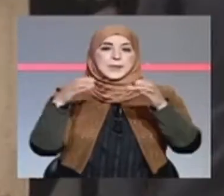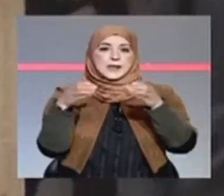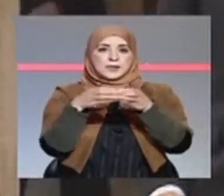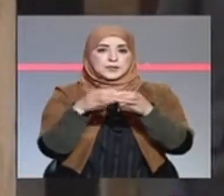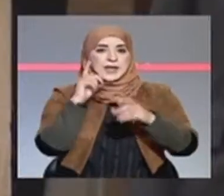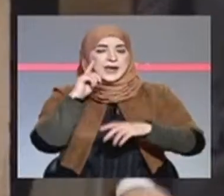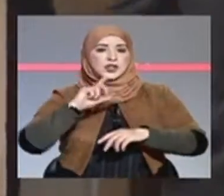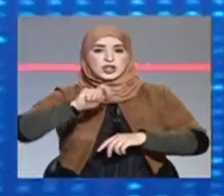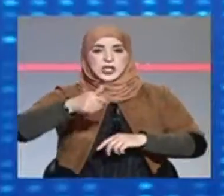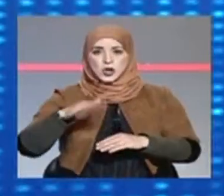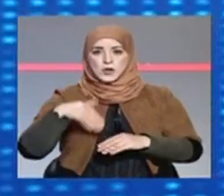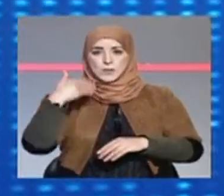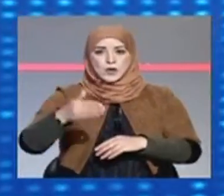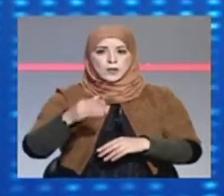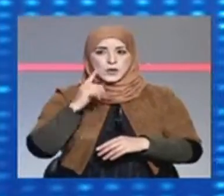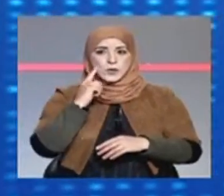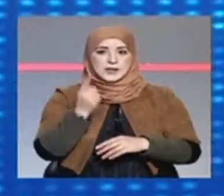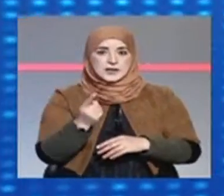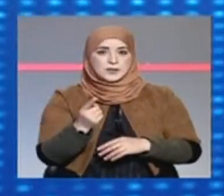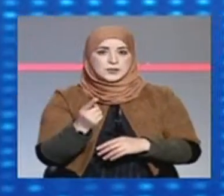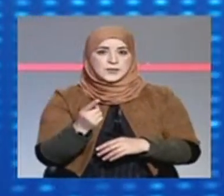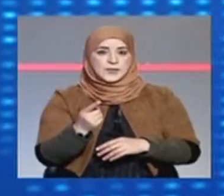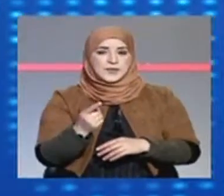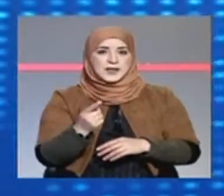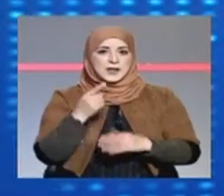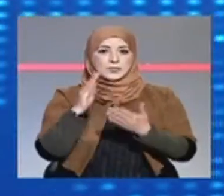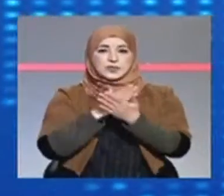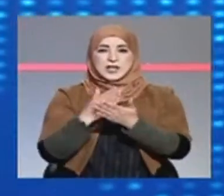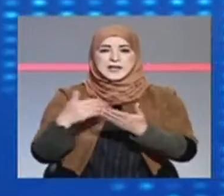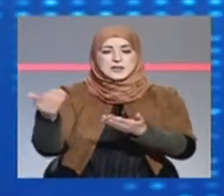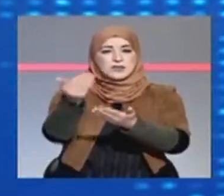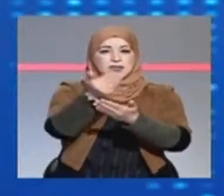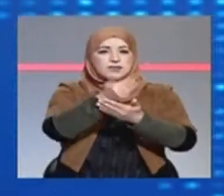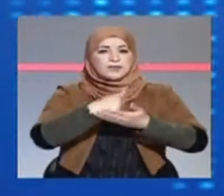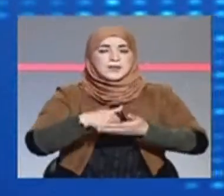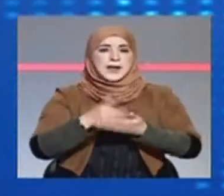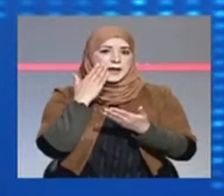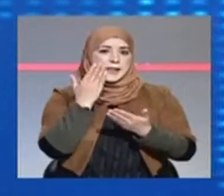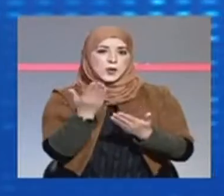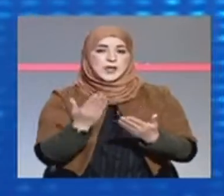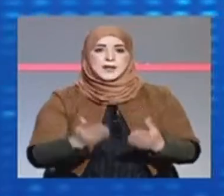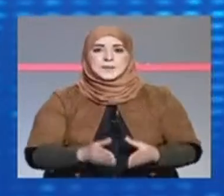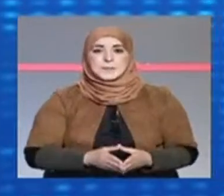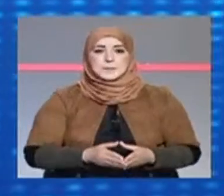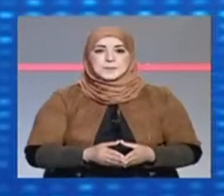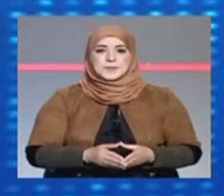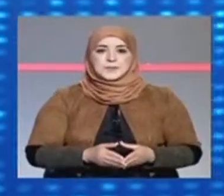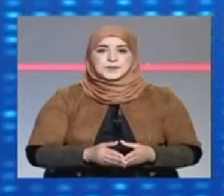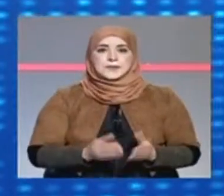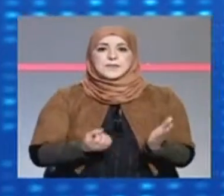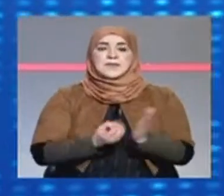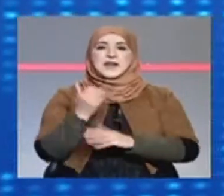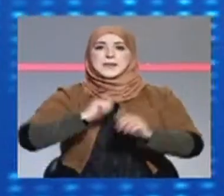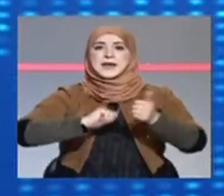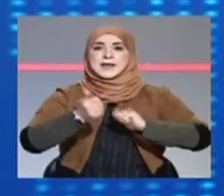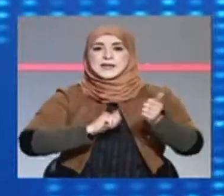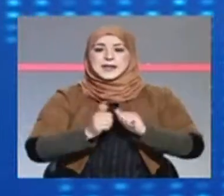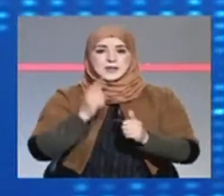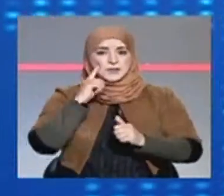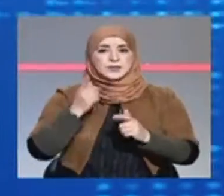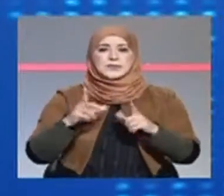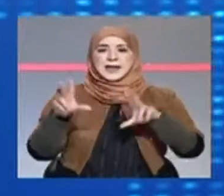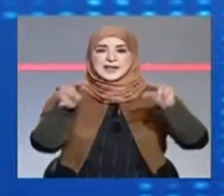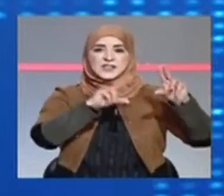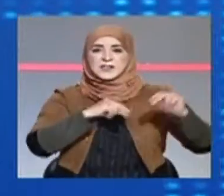والتي ستحتضنها منطقه جنوب انجلترا في اخبار الرياضه حسم التعادل بهدف